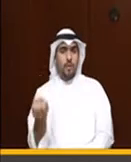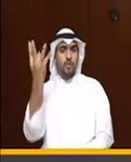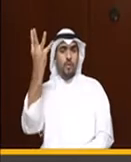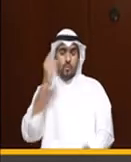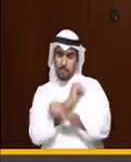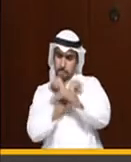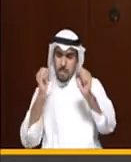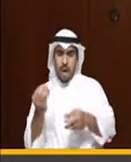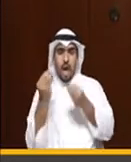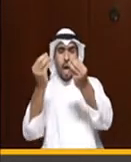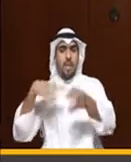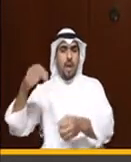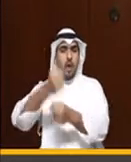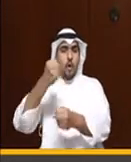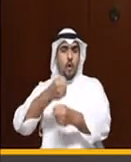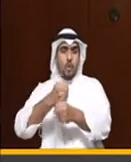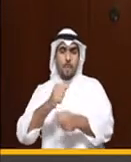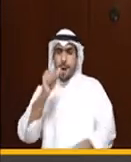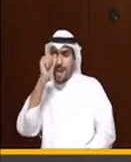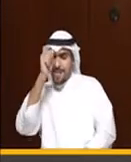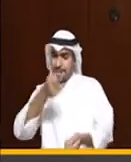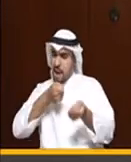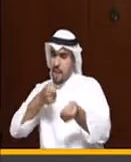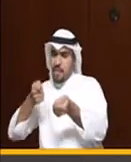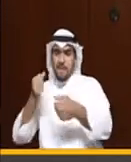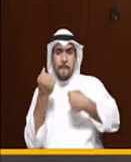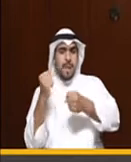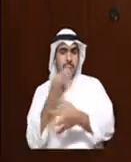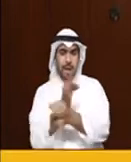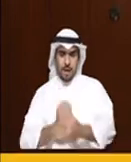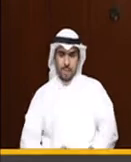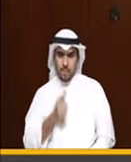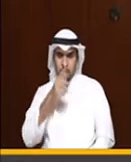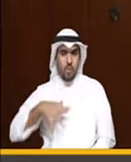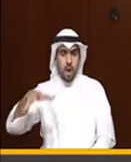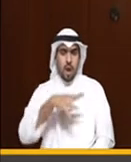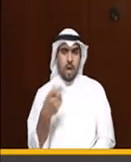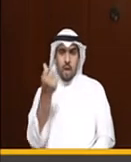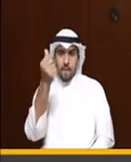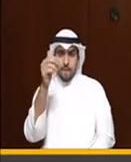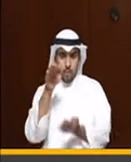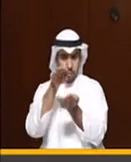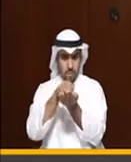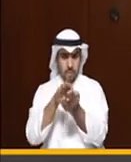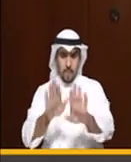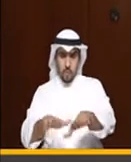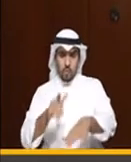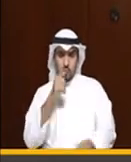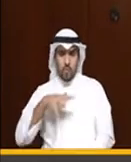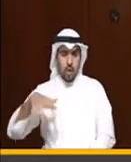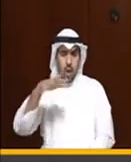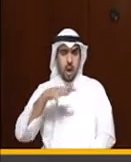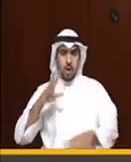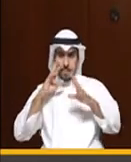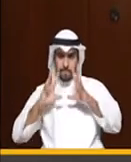بغيرك، واللي هي تهدف الى تجميع المبالغ من اصحاب الايادي البيضاء على اساس ترميم منازل الاسر المعسرة، وبعد ذلك انتقلنا الى